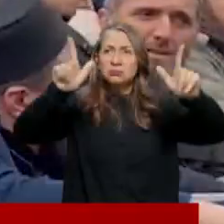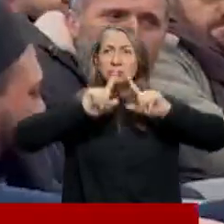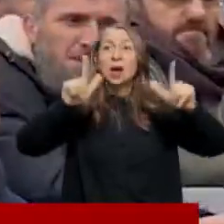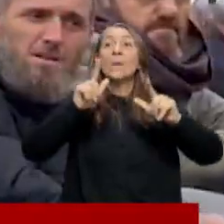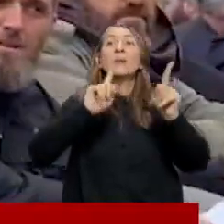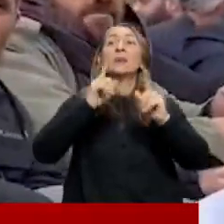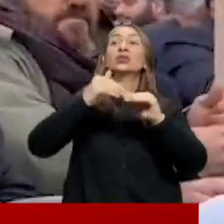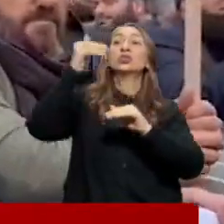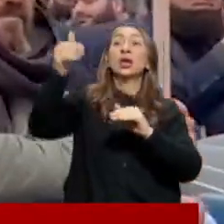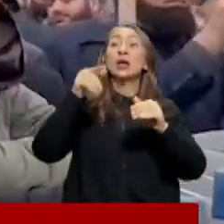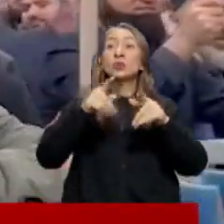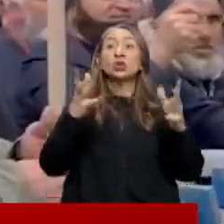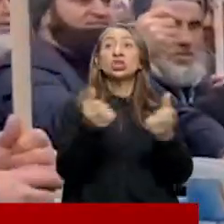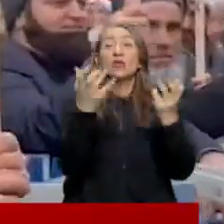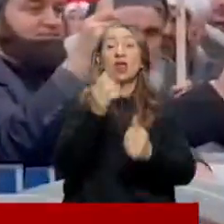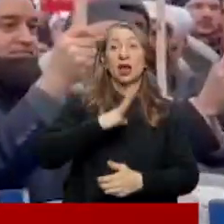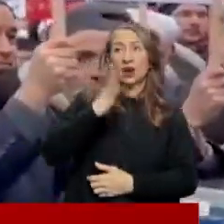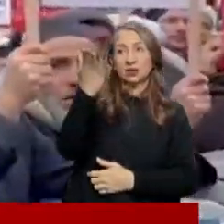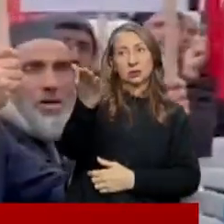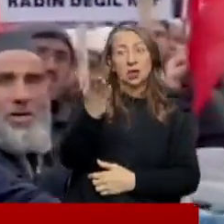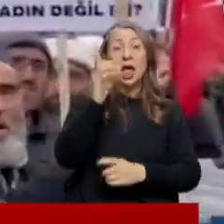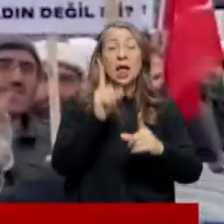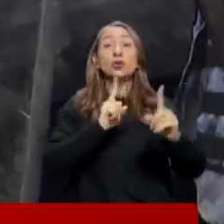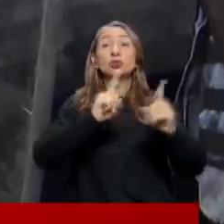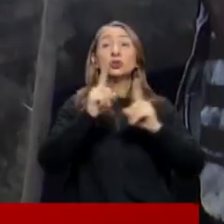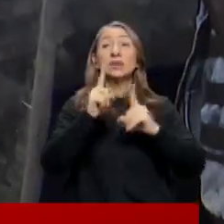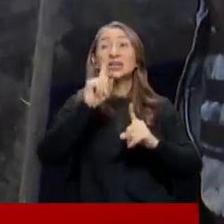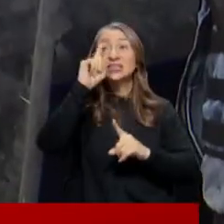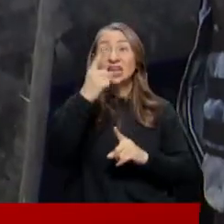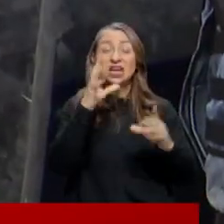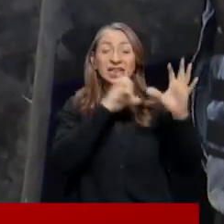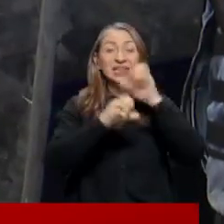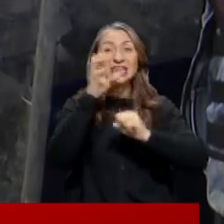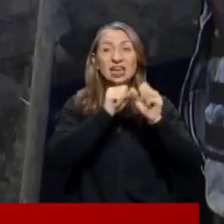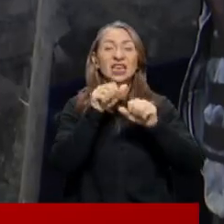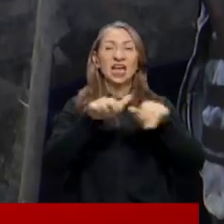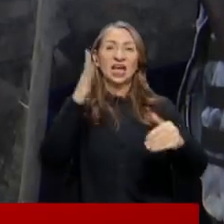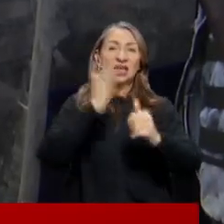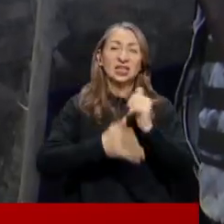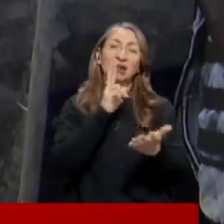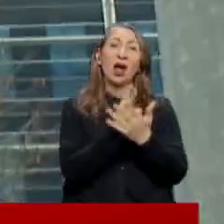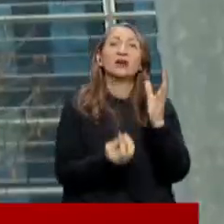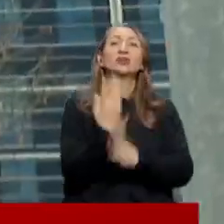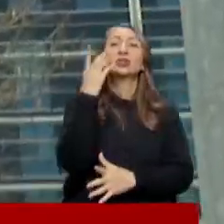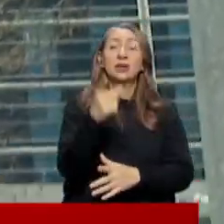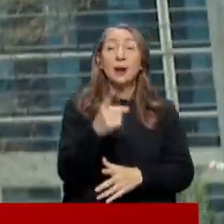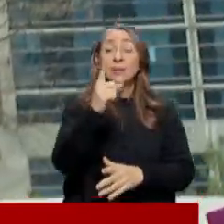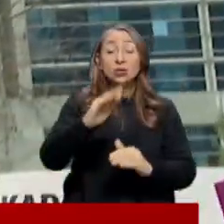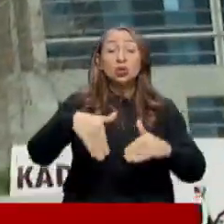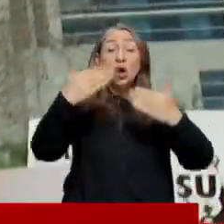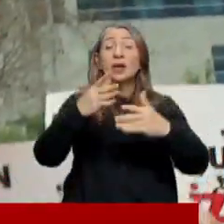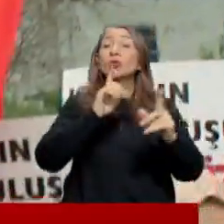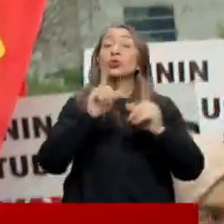adliye dışında istismarı savunanlar da vardı. İlk duruşmada sadece gizlilik ve yayın yasağı kararı çıktı. Bir